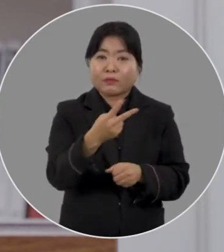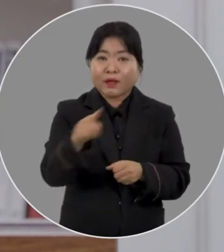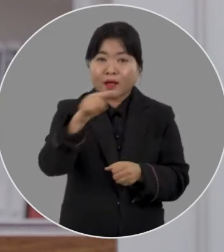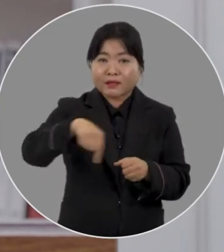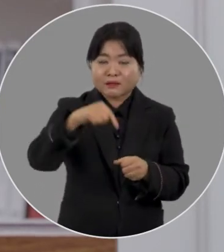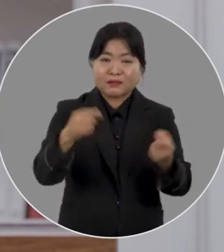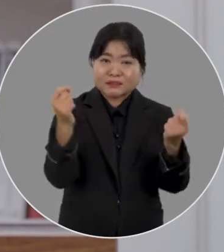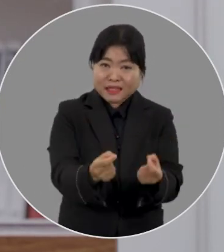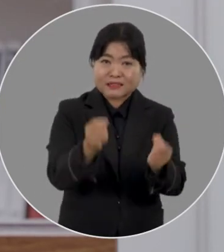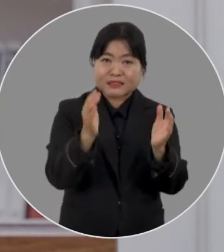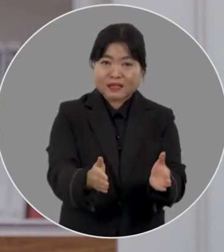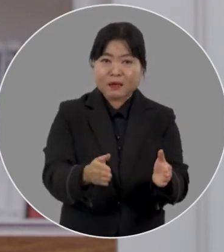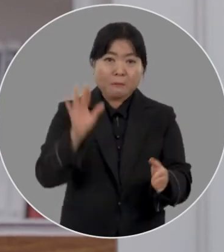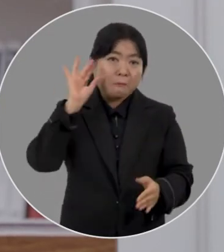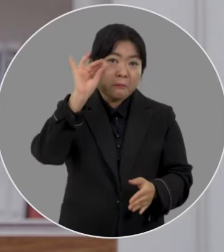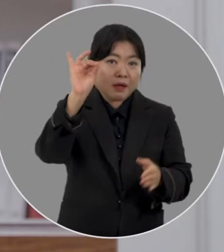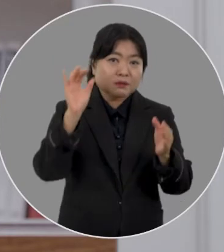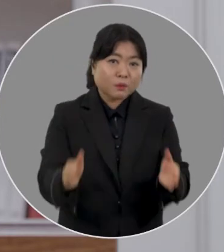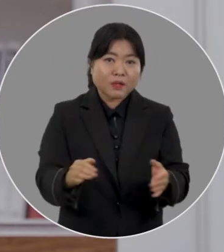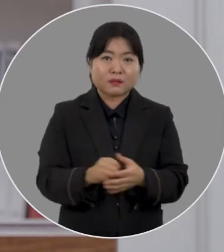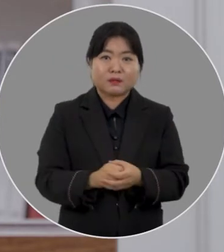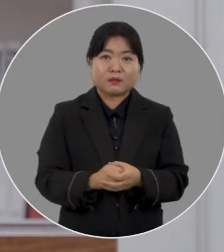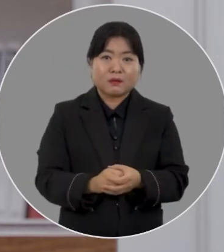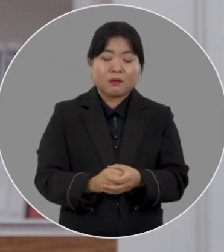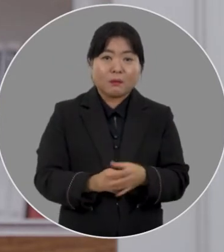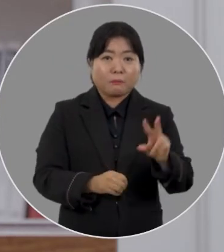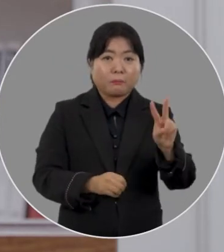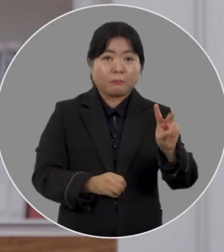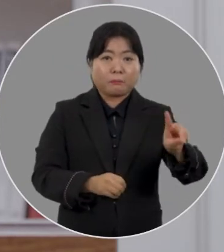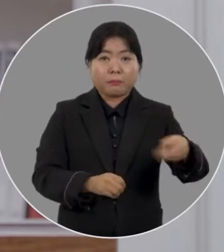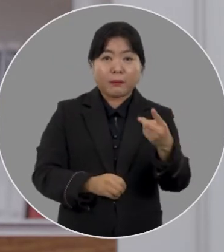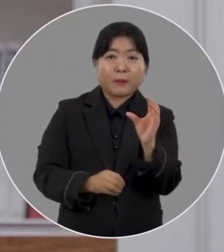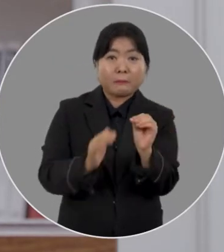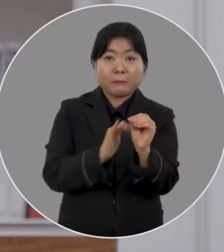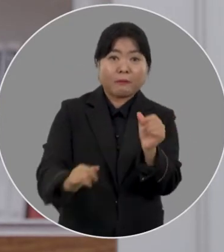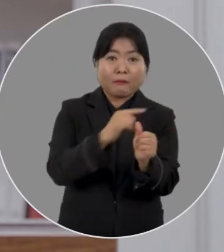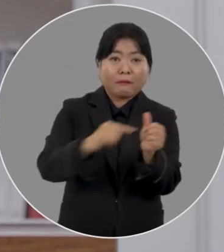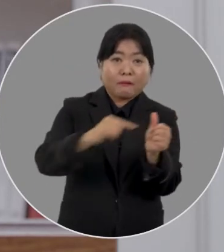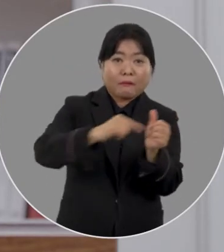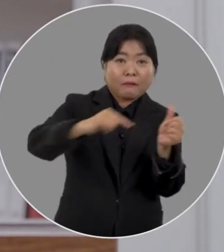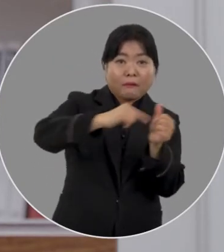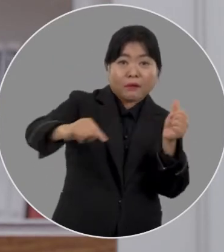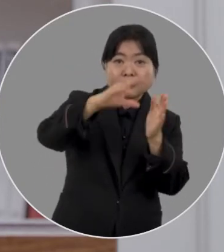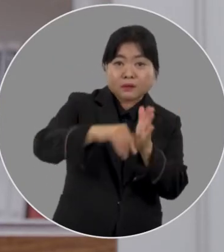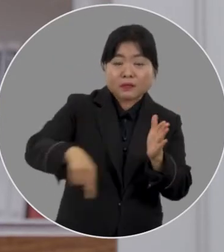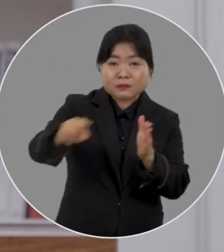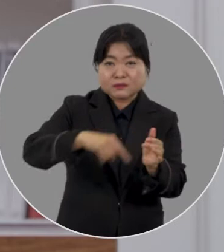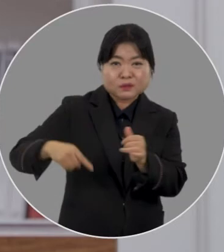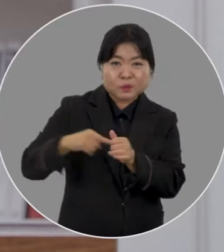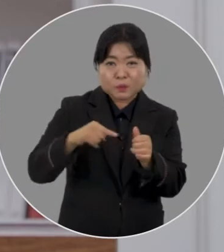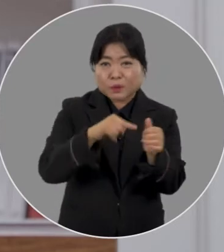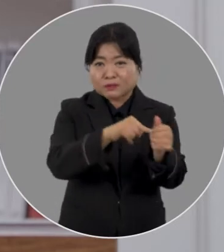루안다에서 그 단기간에 100일 동안 100만 명에 가까운 사람들이 학살되는 과정에서 그